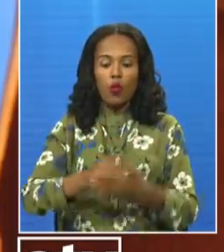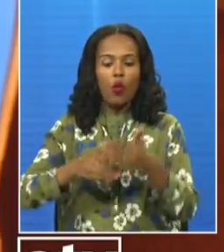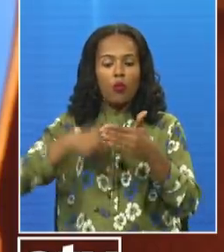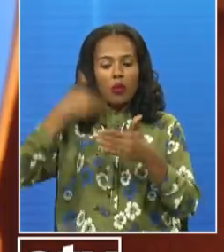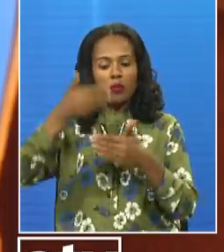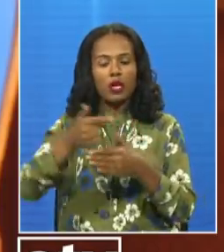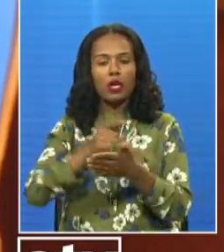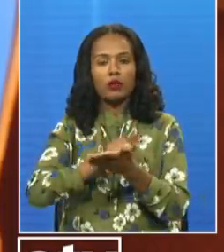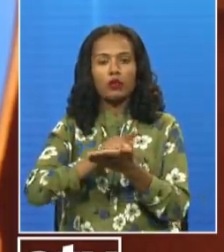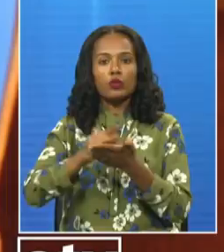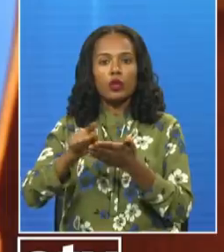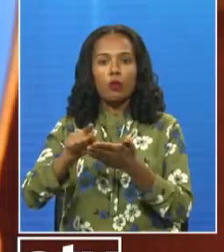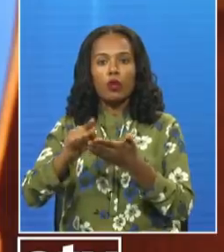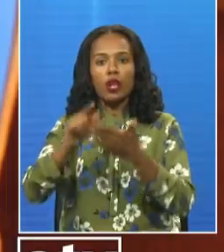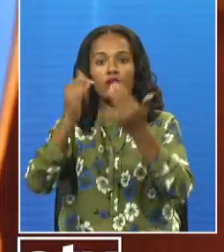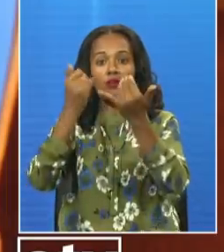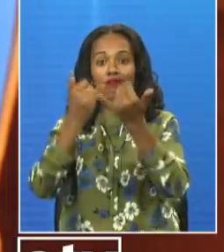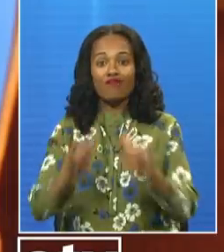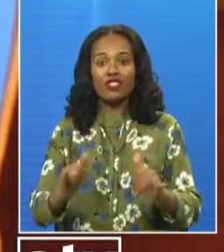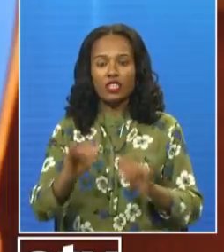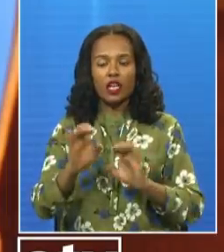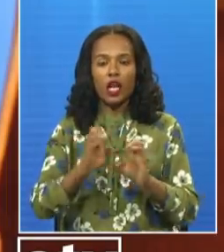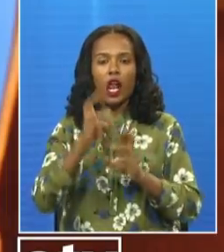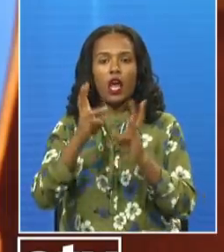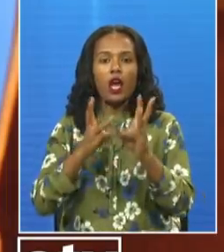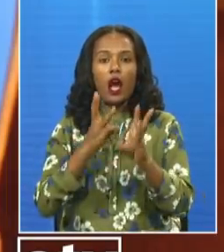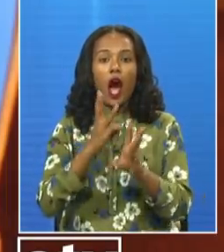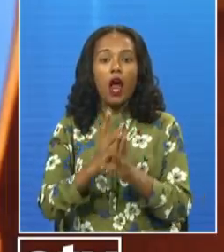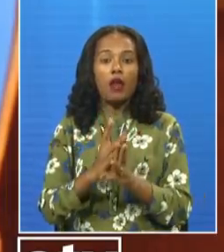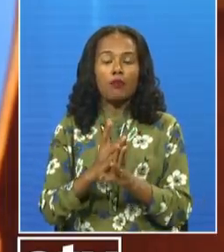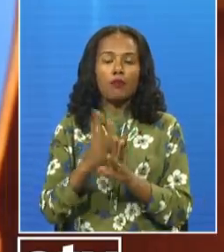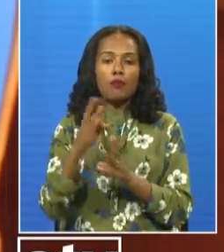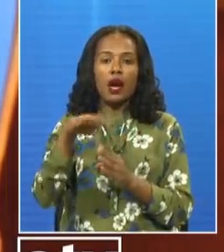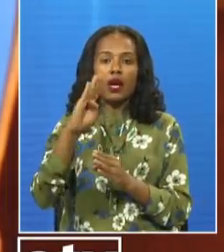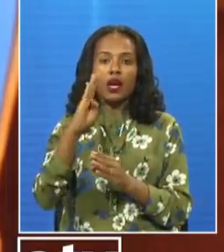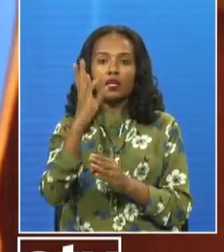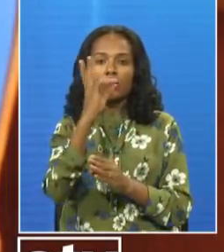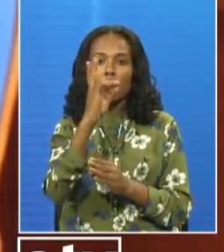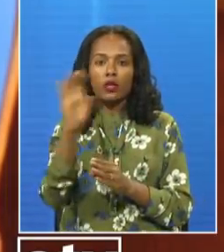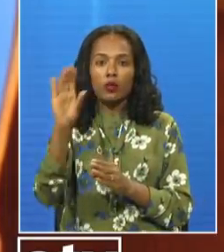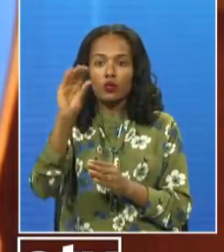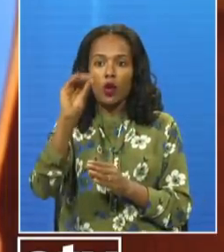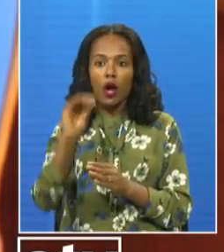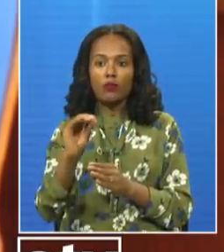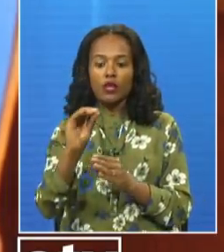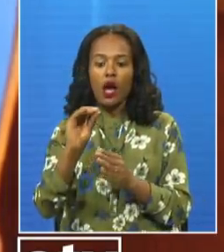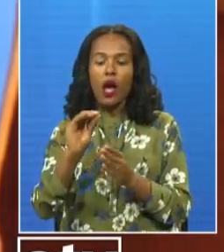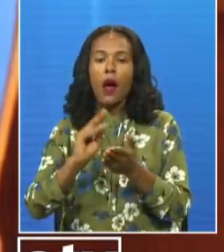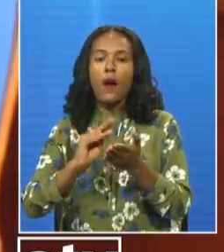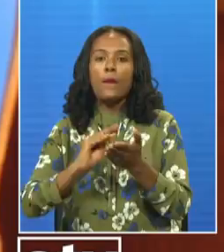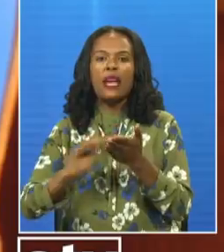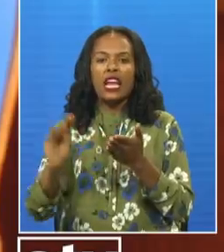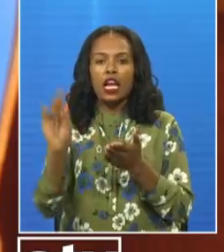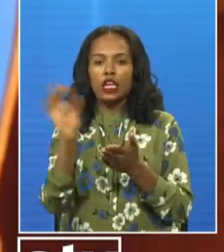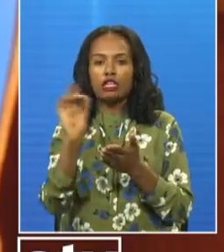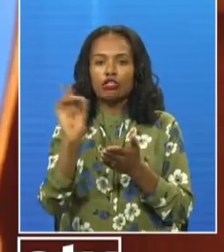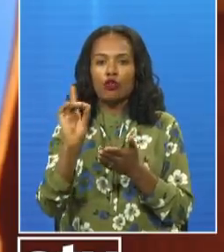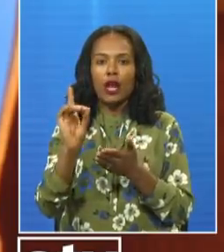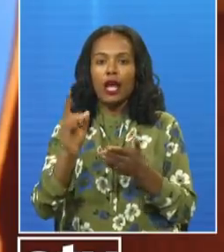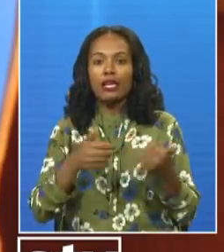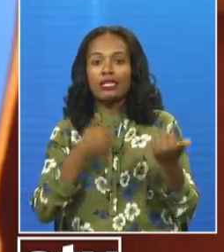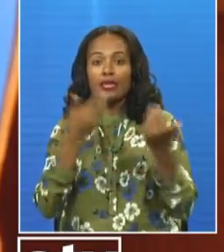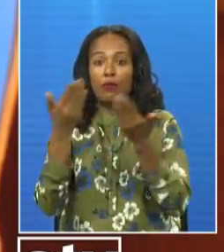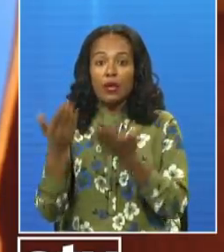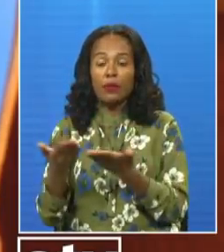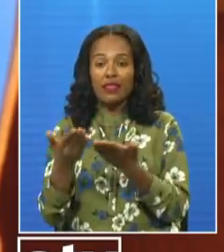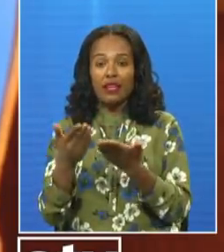በሚቀጥሉት ሳምንታት ዲስፐርስ ቢሆን ነው የሚሆነው። ከዓለም ባንክም የ750 ሚሊዮን ዶላር ሰፕሊመንተሪ በጀት